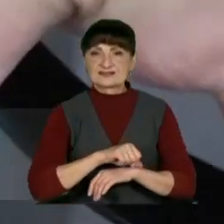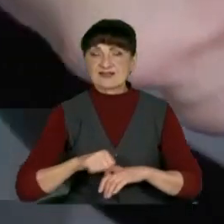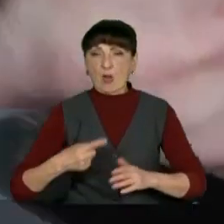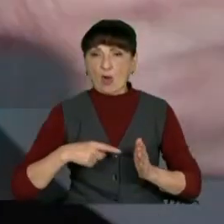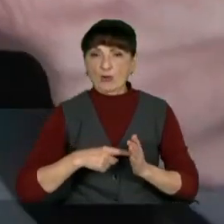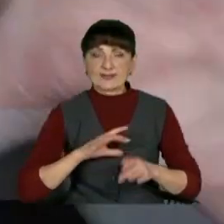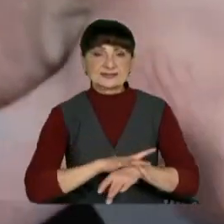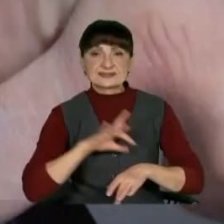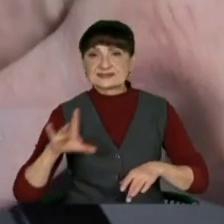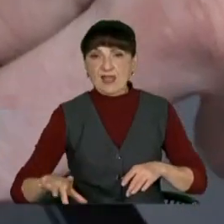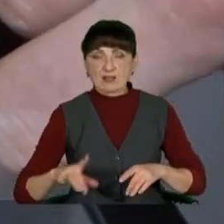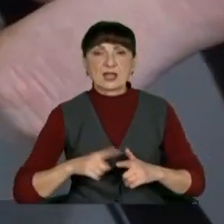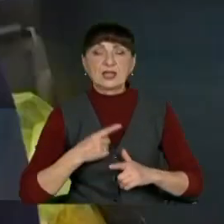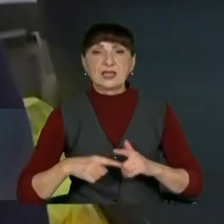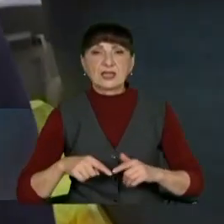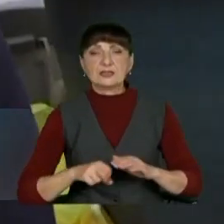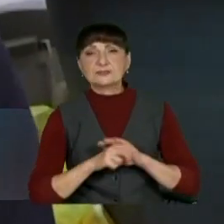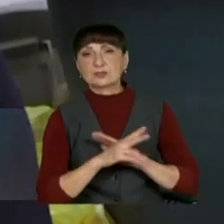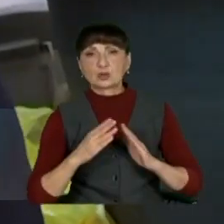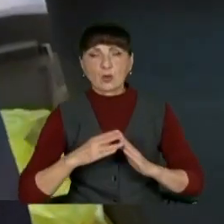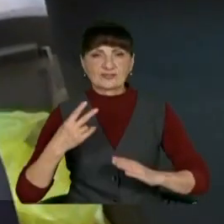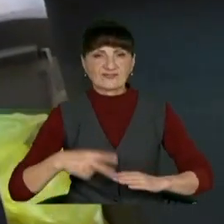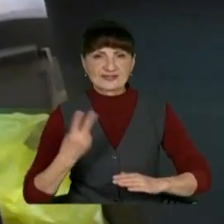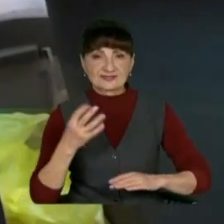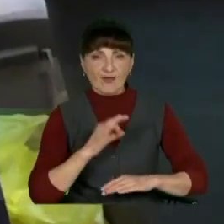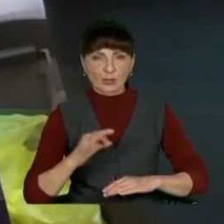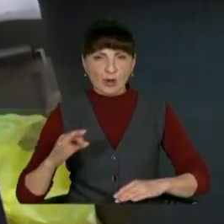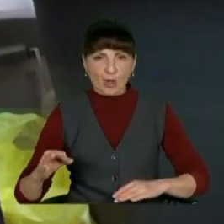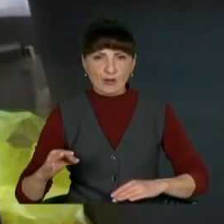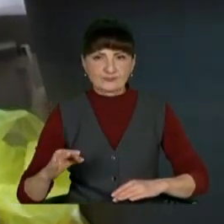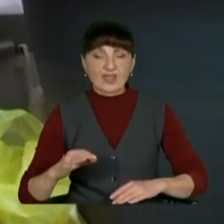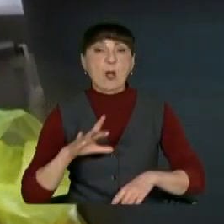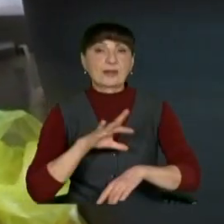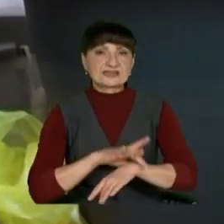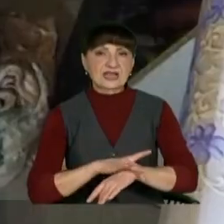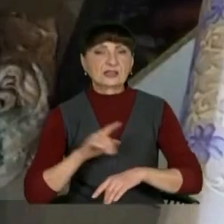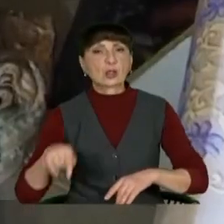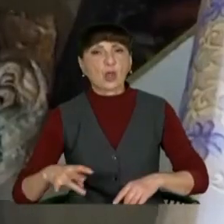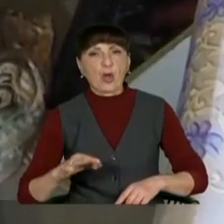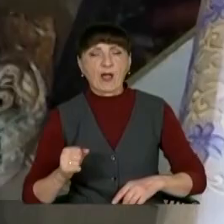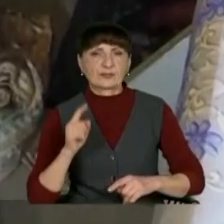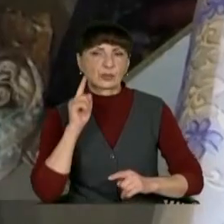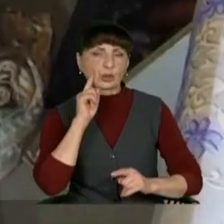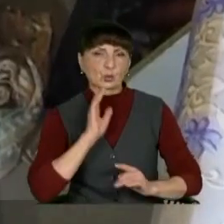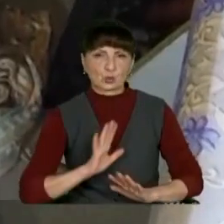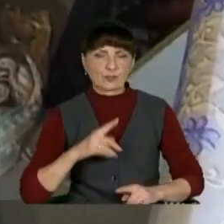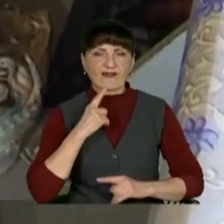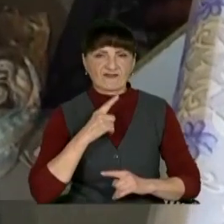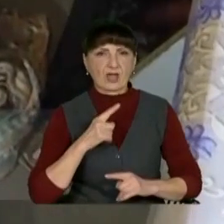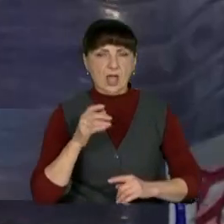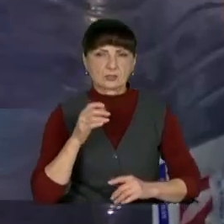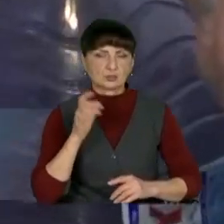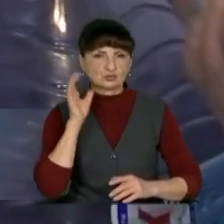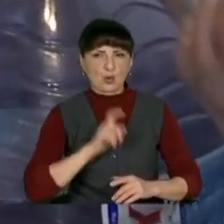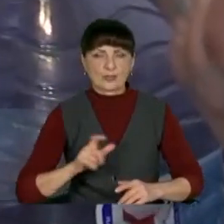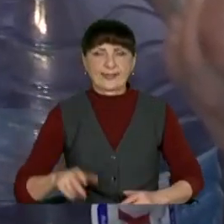часы или же покинул дом после 22:00. Браслет на ногу не совсем удобен, говорят специалисты.